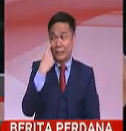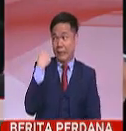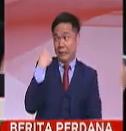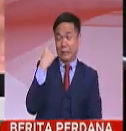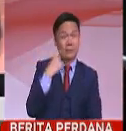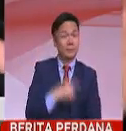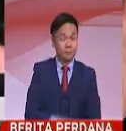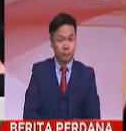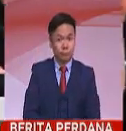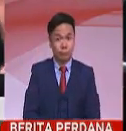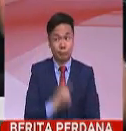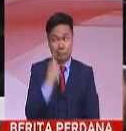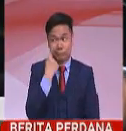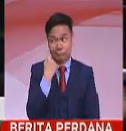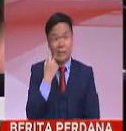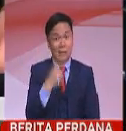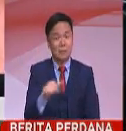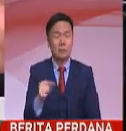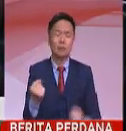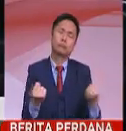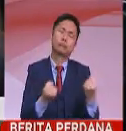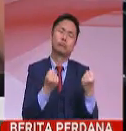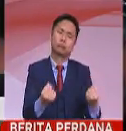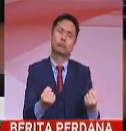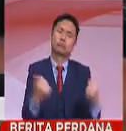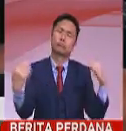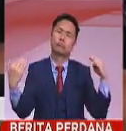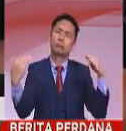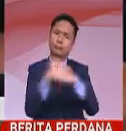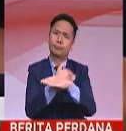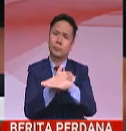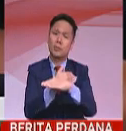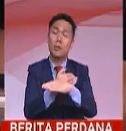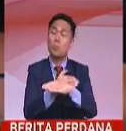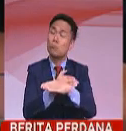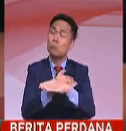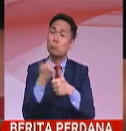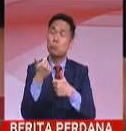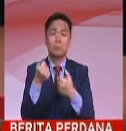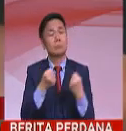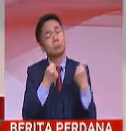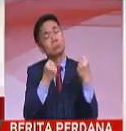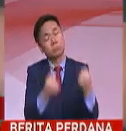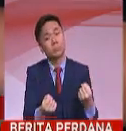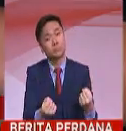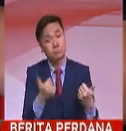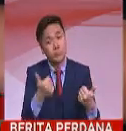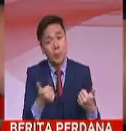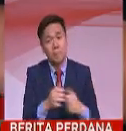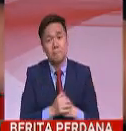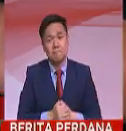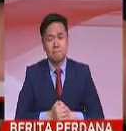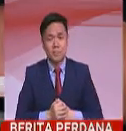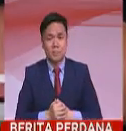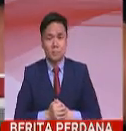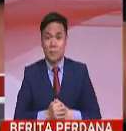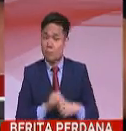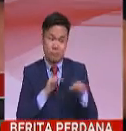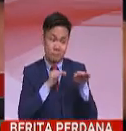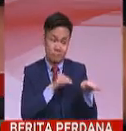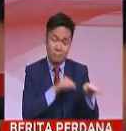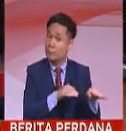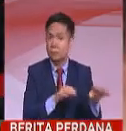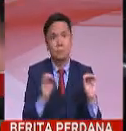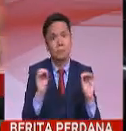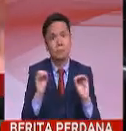saya berjalan atas highway tadi mengalir ke sini tadi berjalan dengan lancar apa semua, tak ada kesesakan